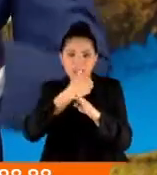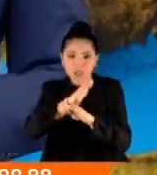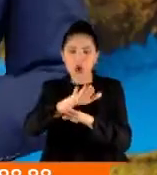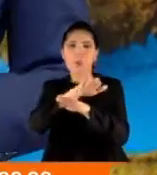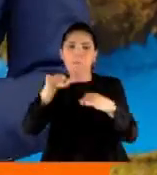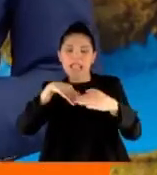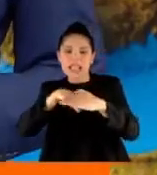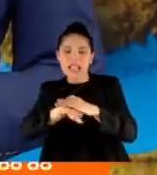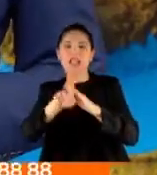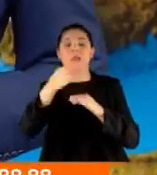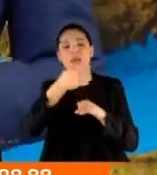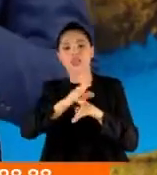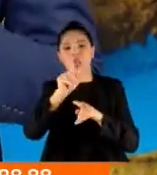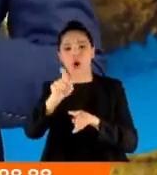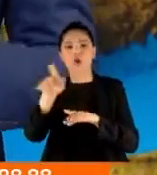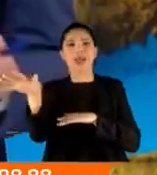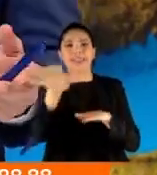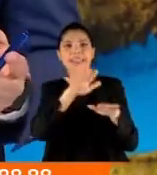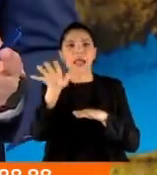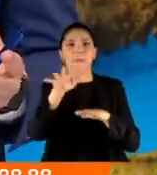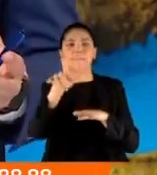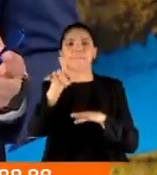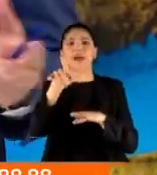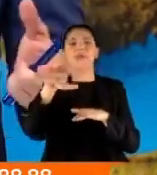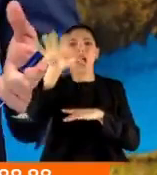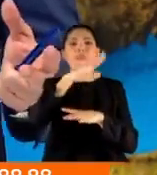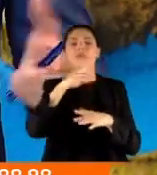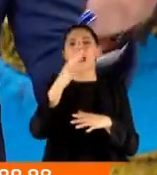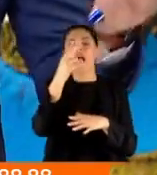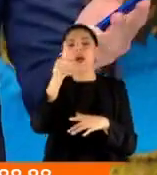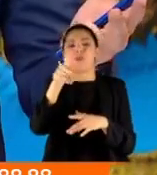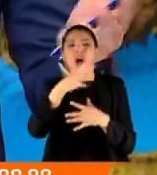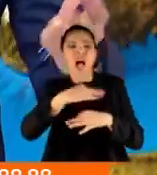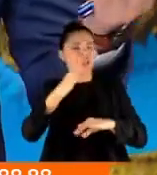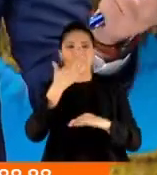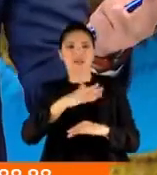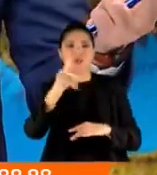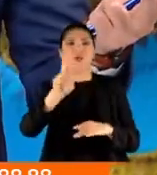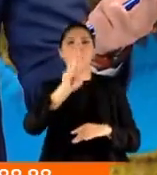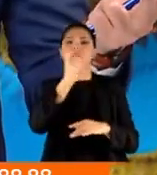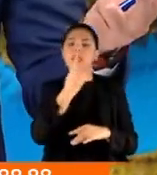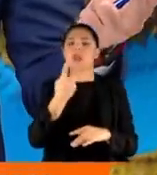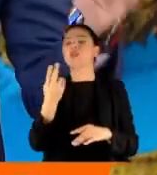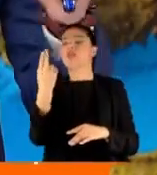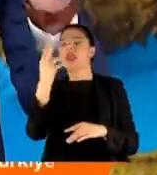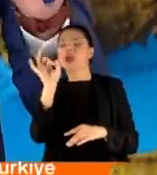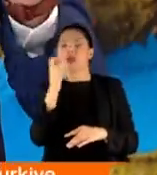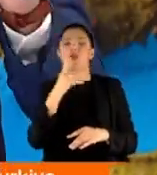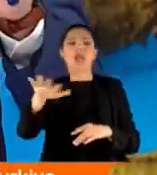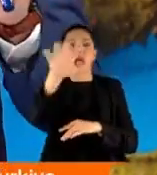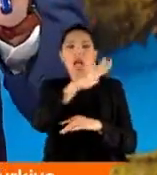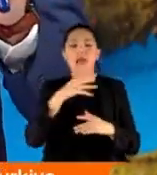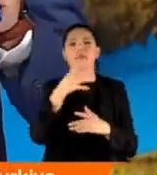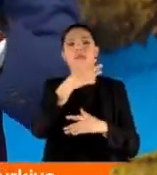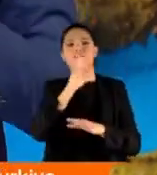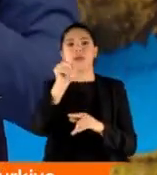masanın altına saklanmak. Tabii depreme hazırlıksız yakalanıyor herkes doğal olarak. Aniden geliyor, 7'den 70 herkes öyle. Şimdi onlardan biriyle